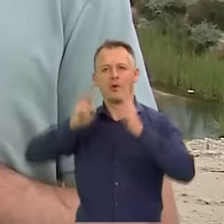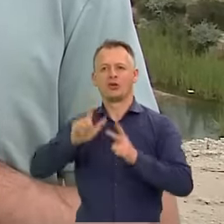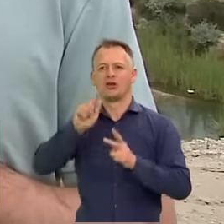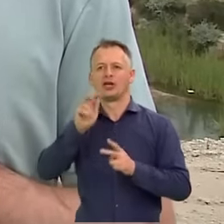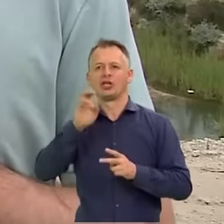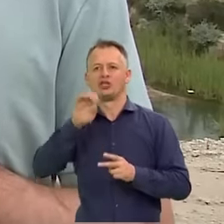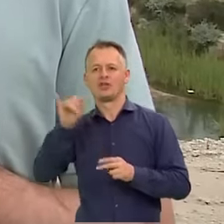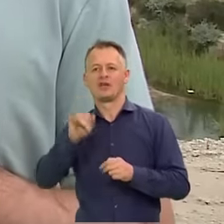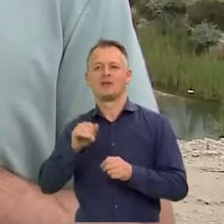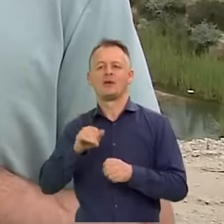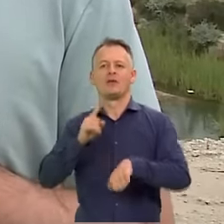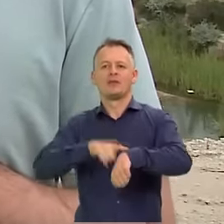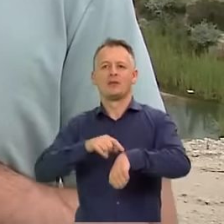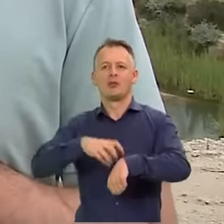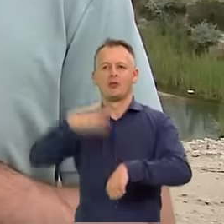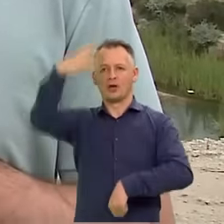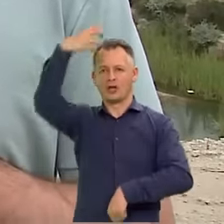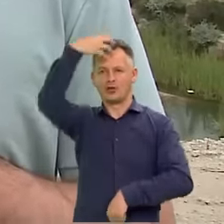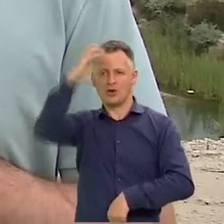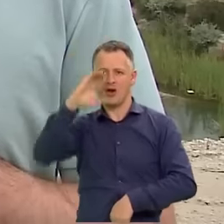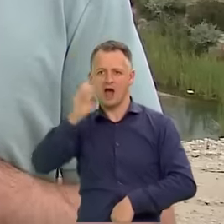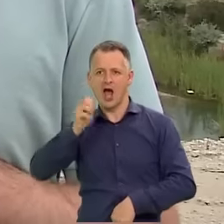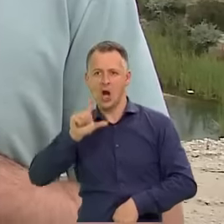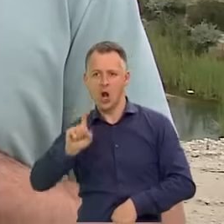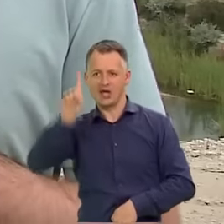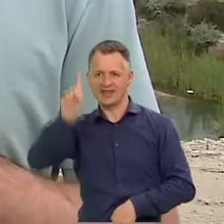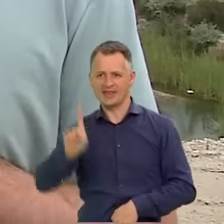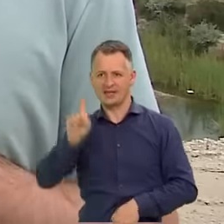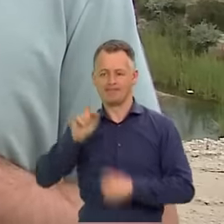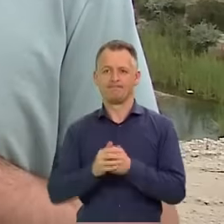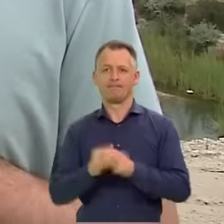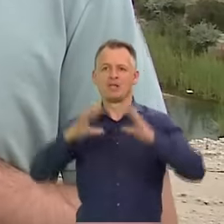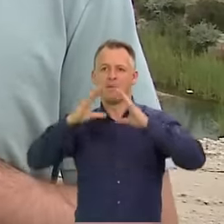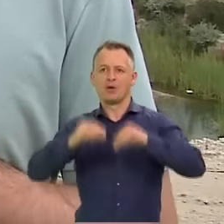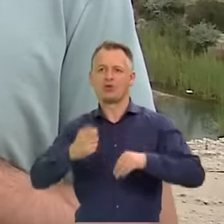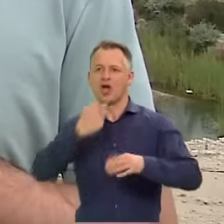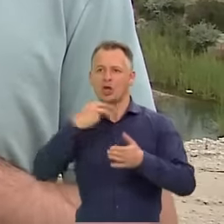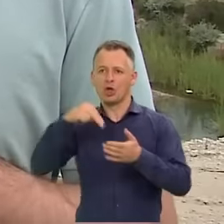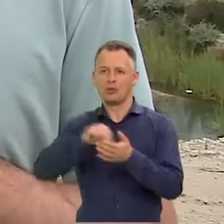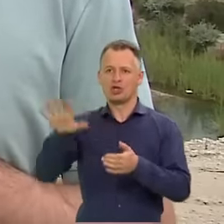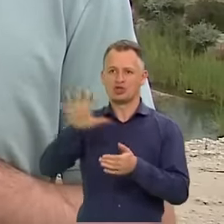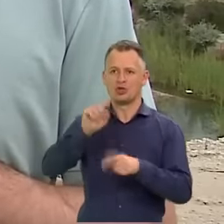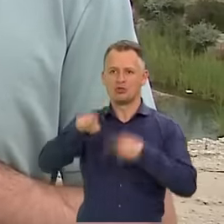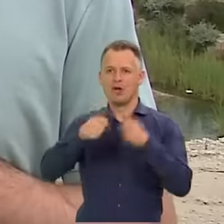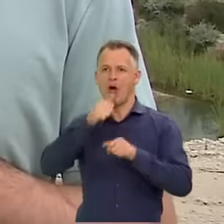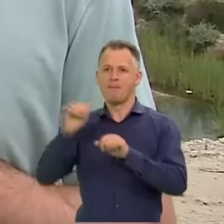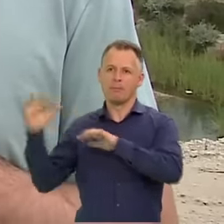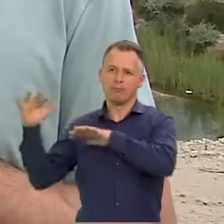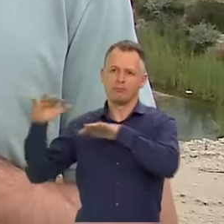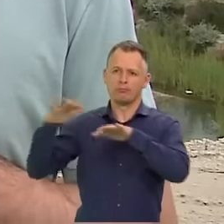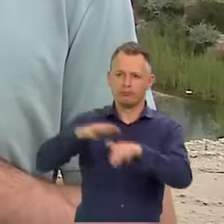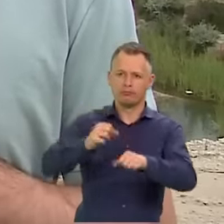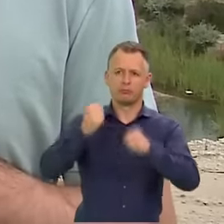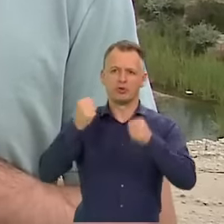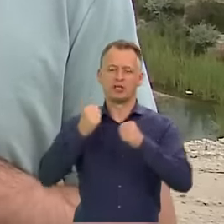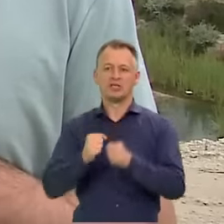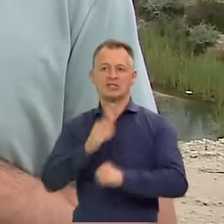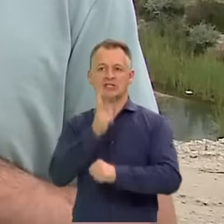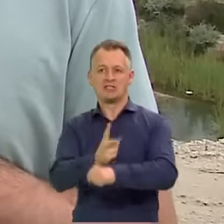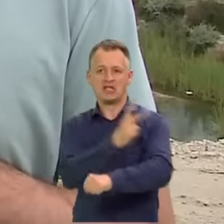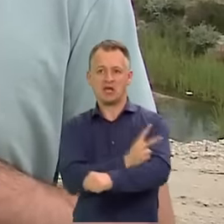afla pe prima linie de cale ferată din Principatele Române. S-a prăbușit în 2005 după o viitură puternică, însă statul român nu a